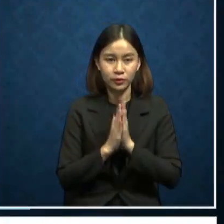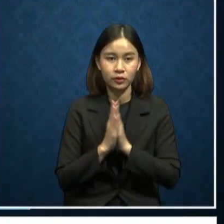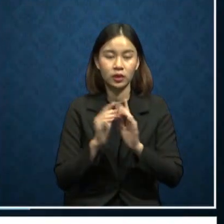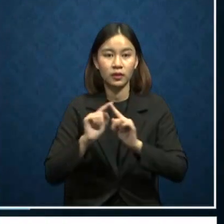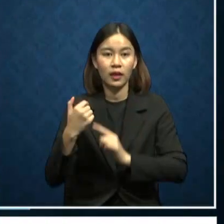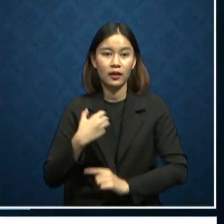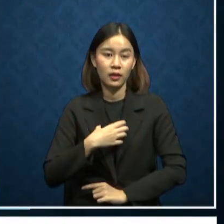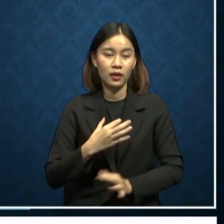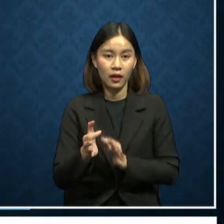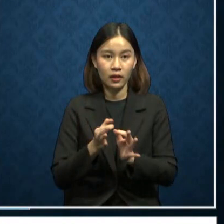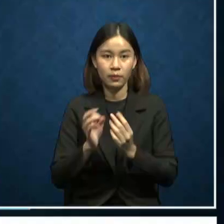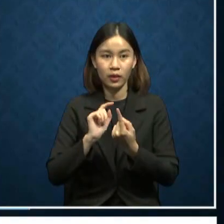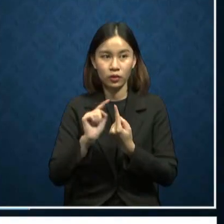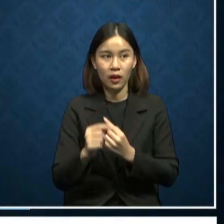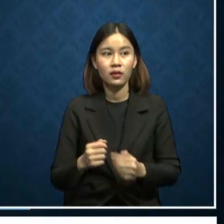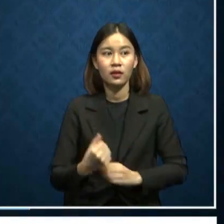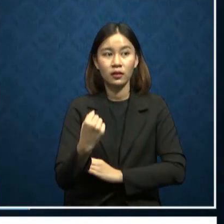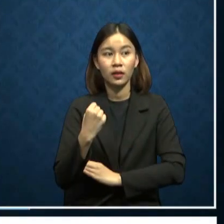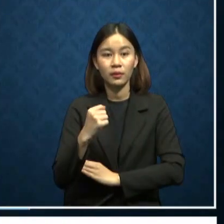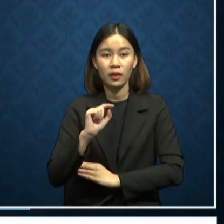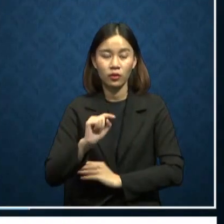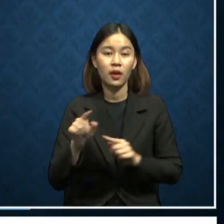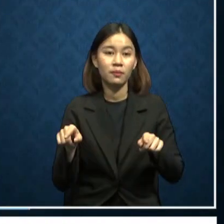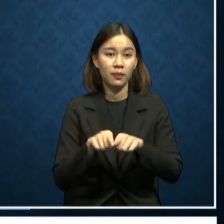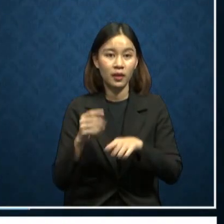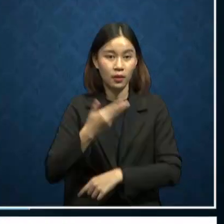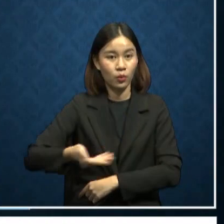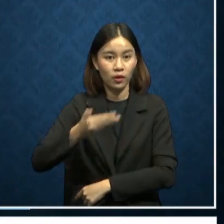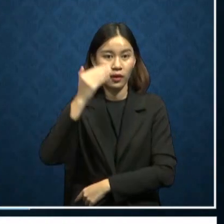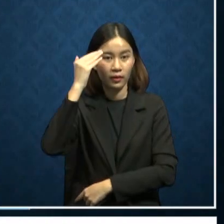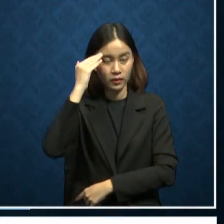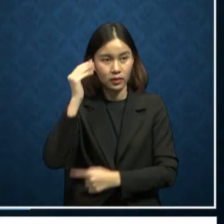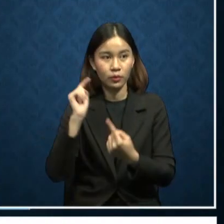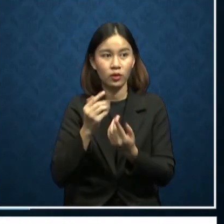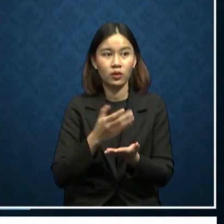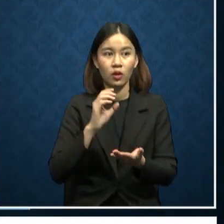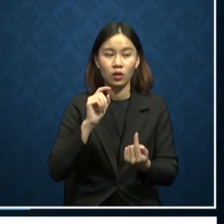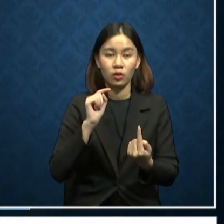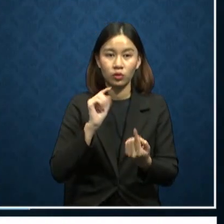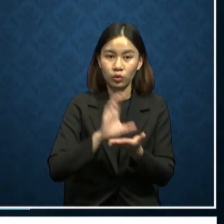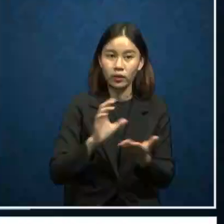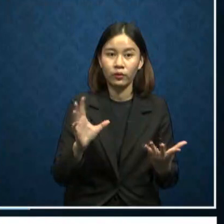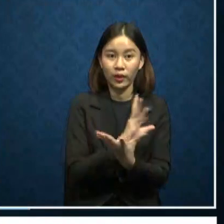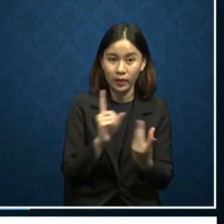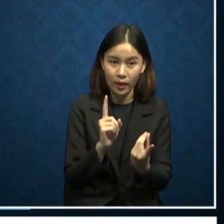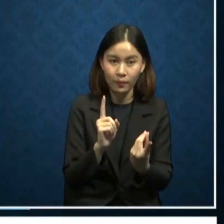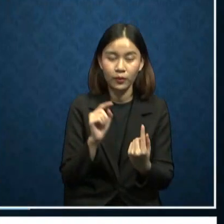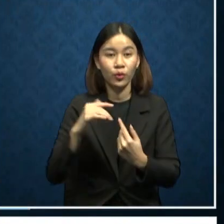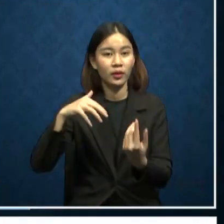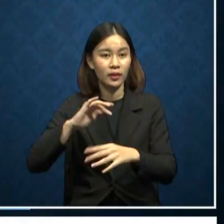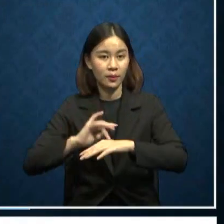ก็จะเรียนว่าในส่วนของจุดแข็งนั้นก็อย่างที่ได้ทราบแล้วก็คือเรื่องต้นทุนทางวัณธรรมและต้นทุนทาง